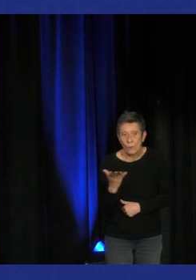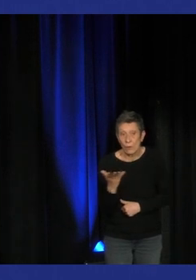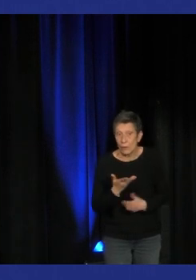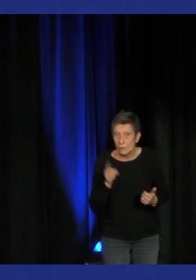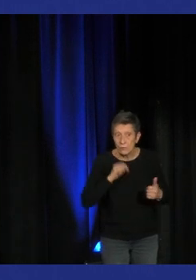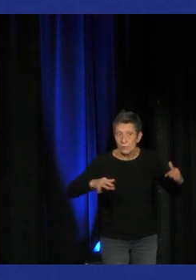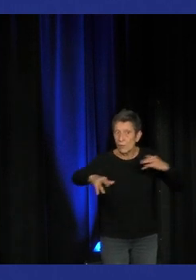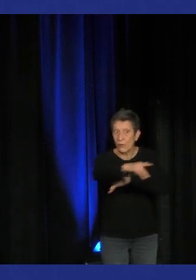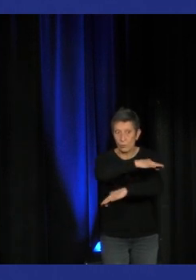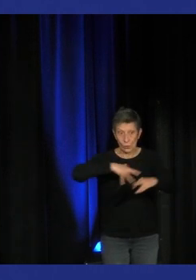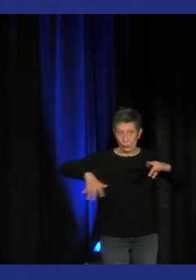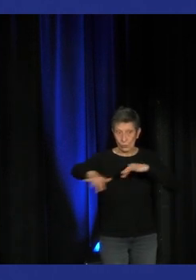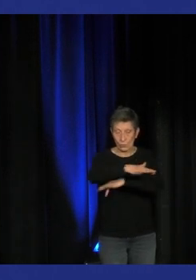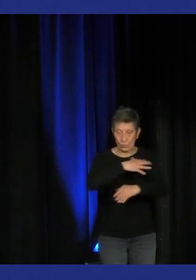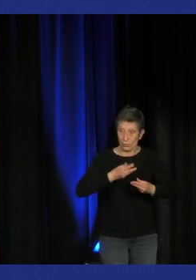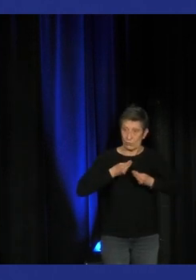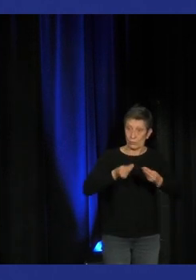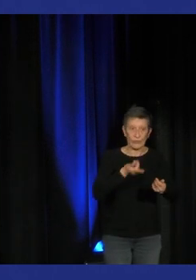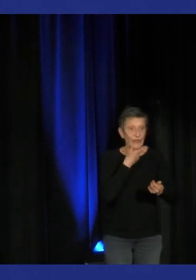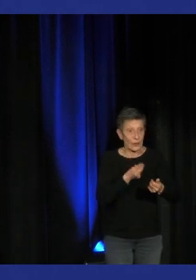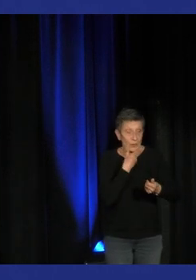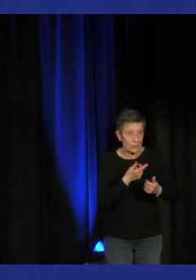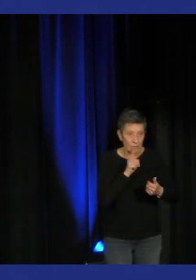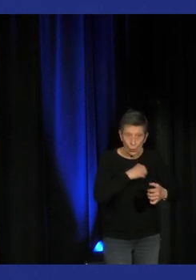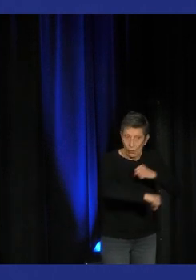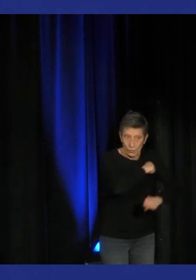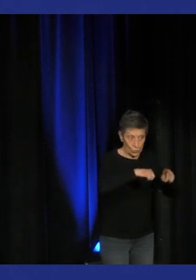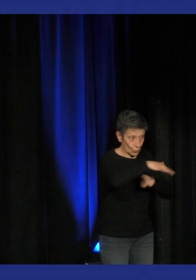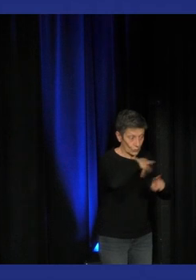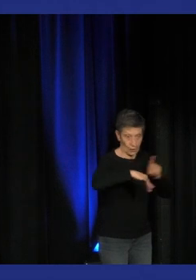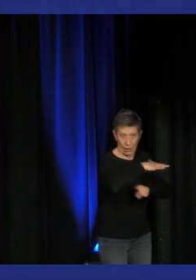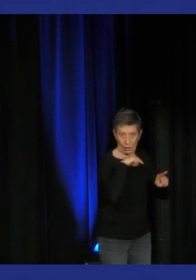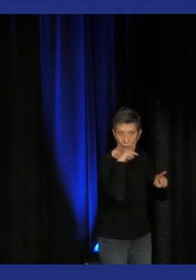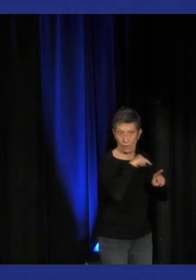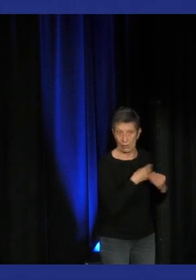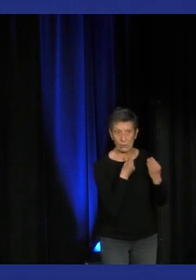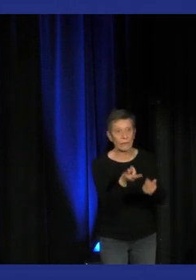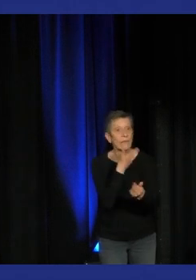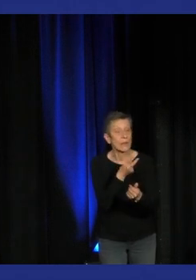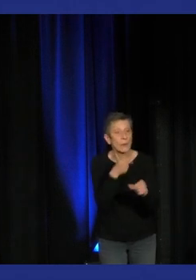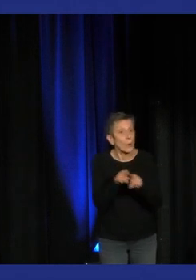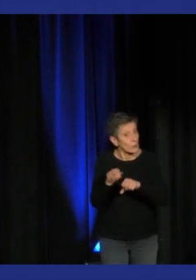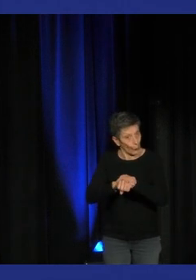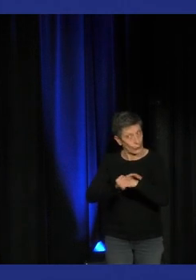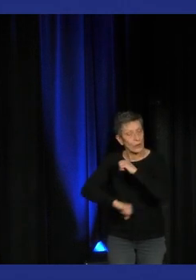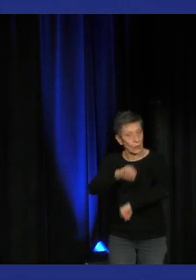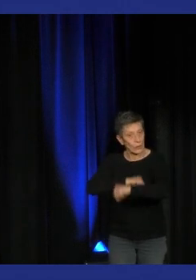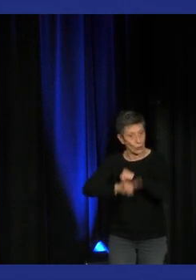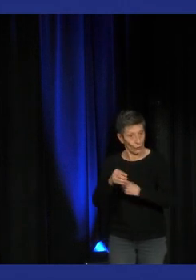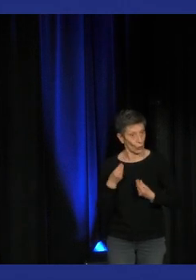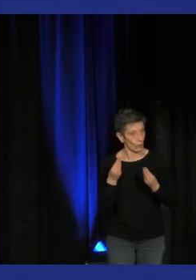facteurs environnementaux soit favorisé par notre organisation sociale et aussi notre organisation politique. Je trouve que c'est important de le